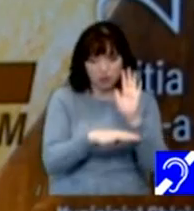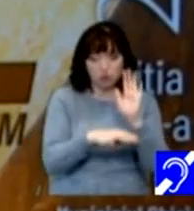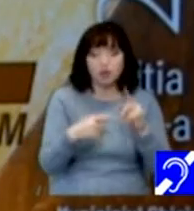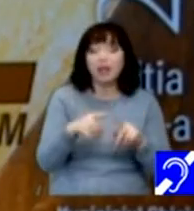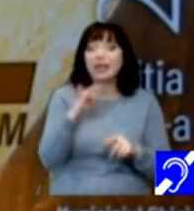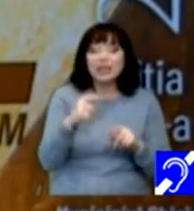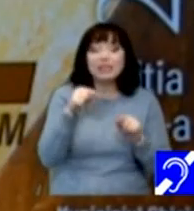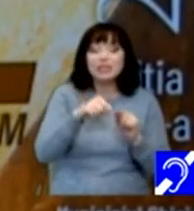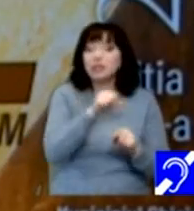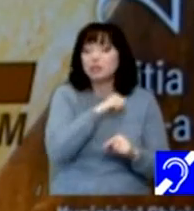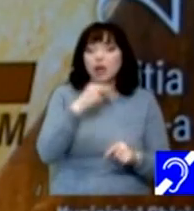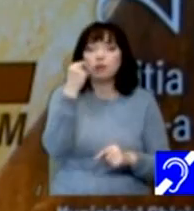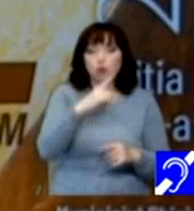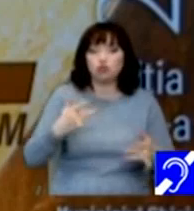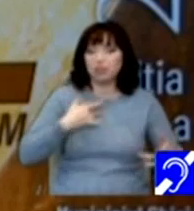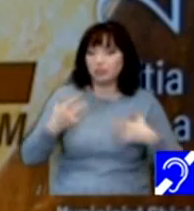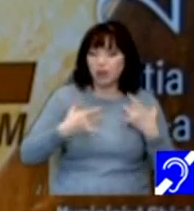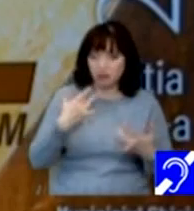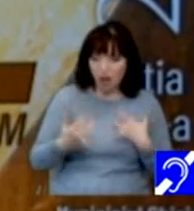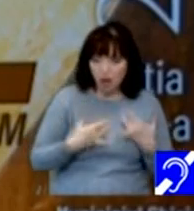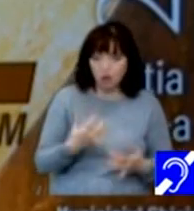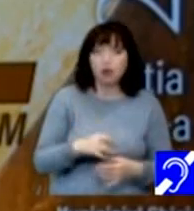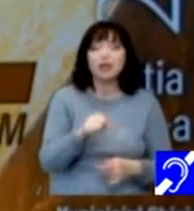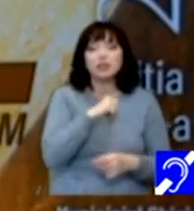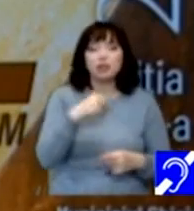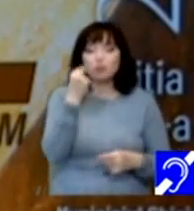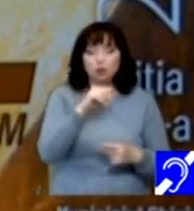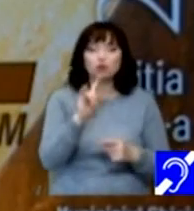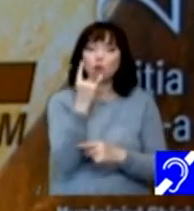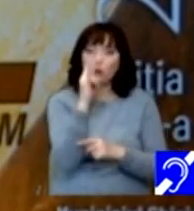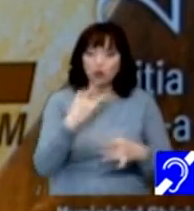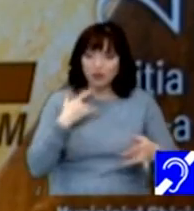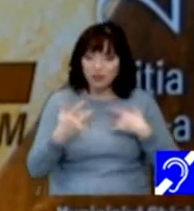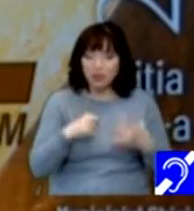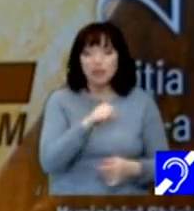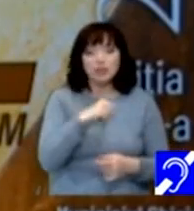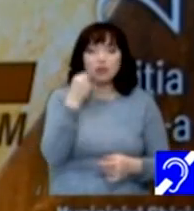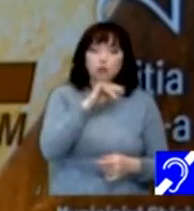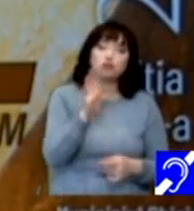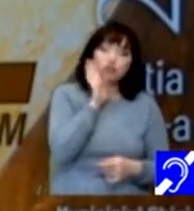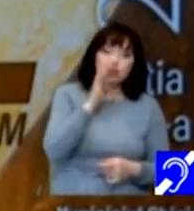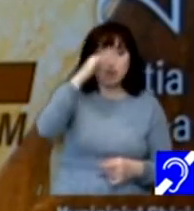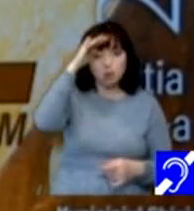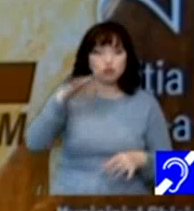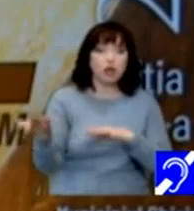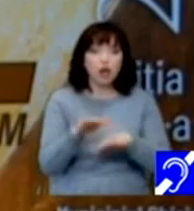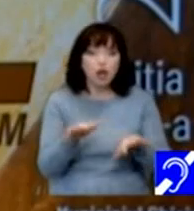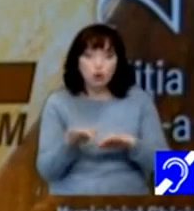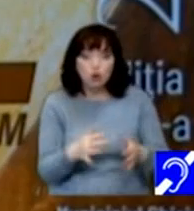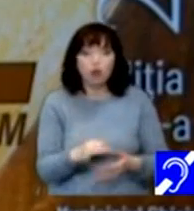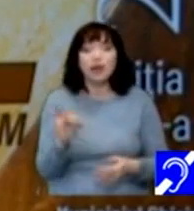cel mai bun spectacol dramatic, cel mai bun spectacol de păpuși, cel mai bun rol masculin și feminin, dar și cel